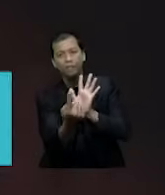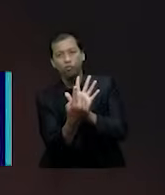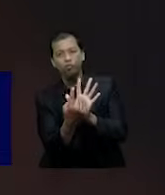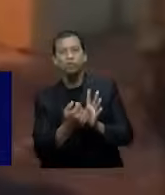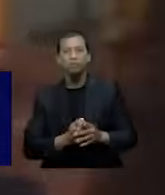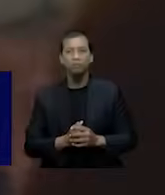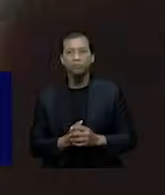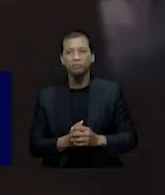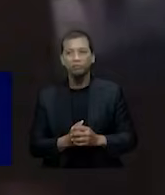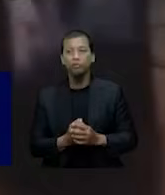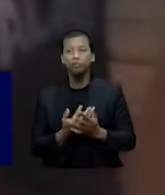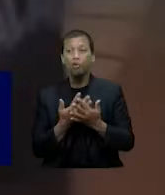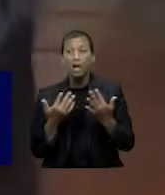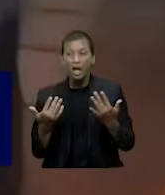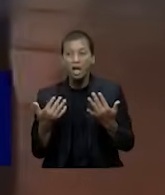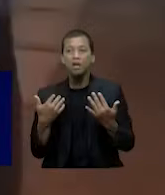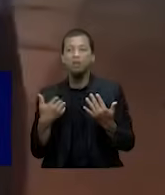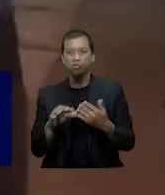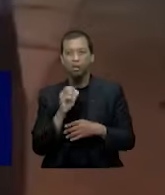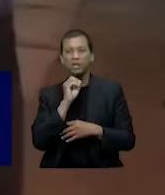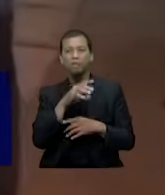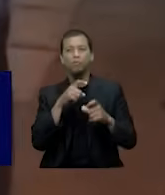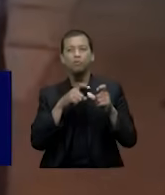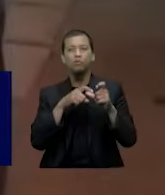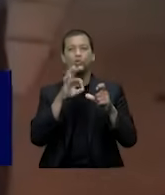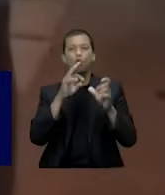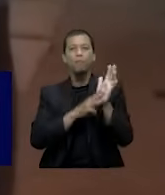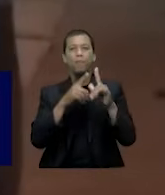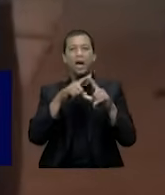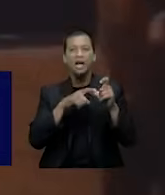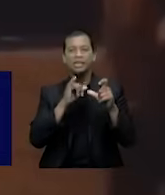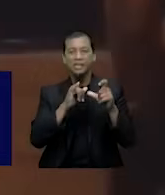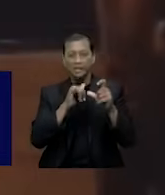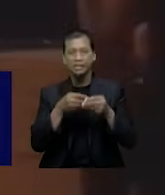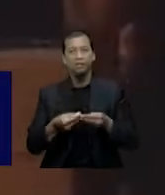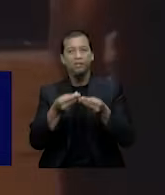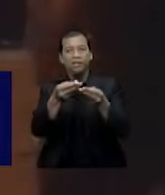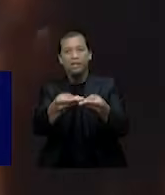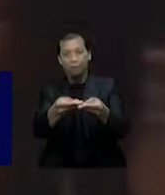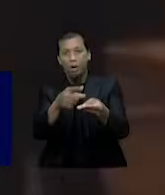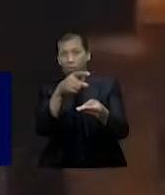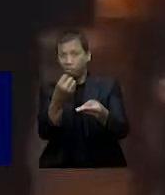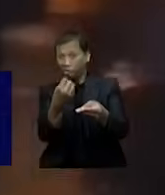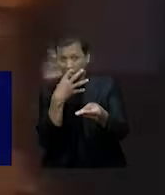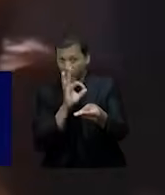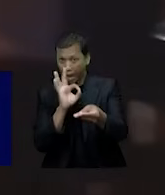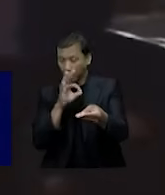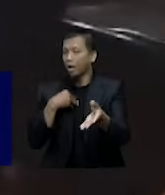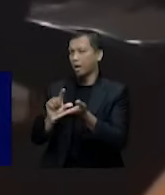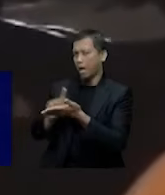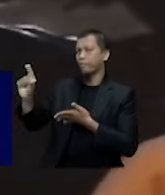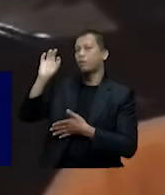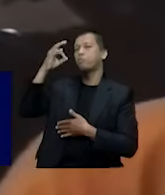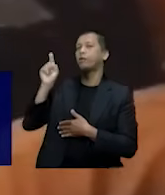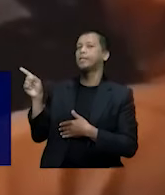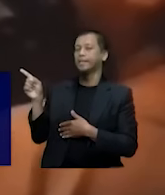somasi ke keluarga Via Valen, mengancam akan melaporkan kasus dugaan penggelapan motor ini ke polisi. Dari Sidoarjo, Jawa Timur, Pramono